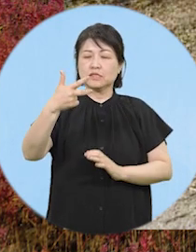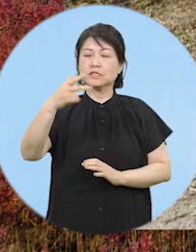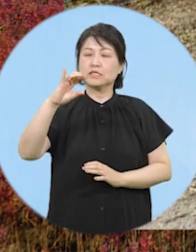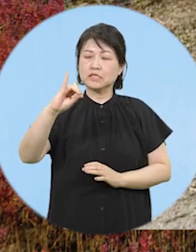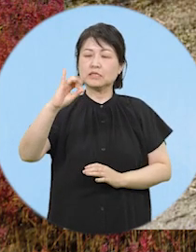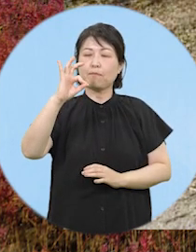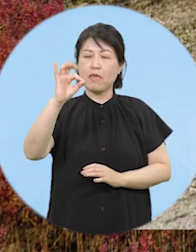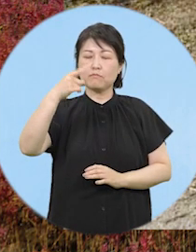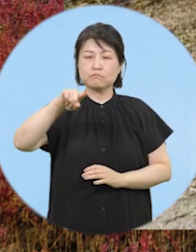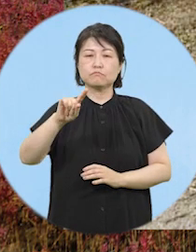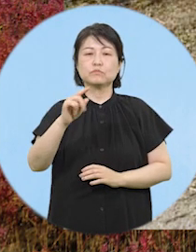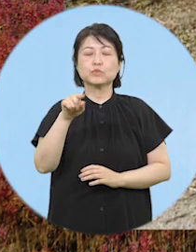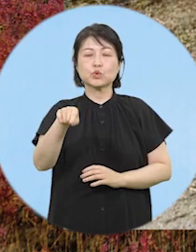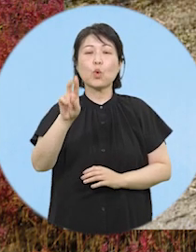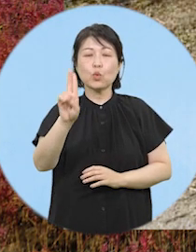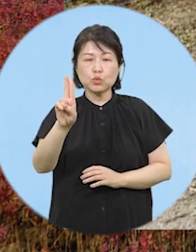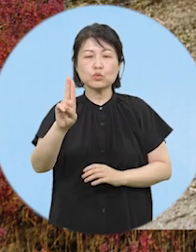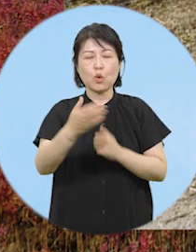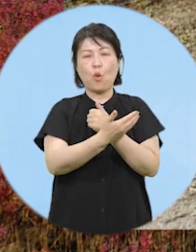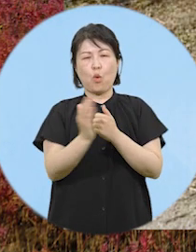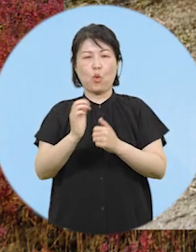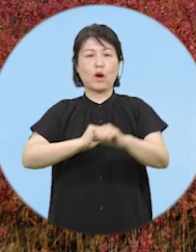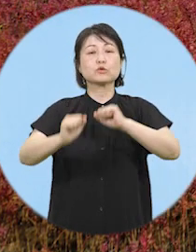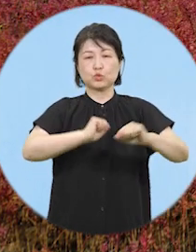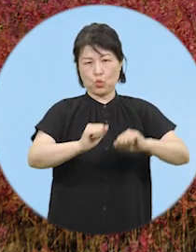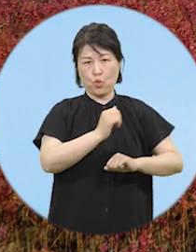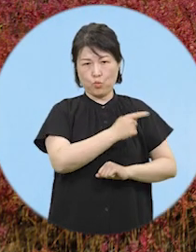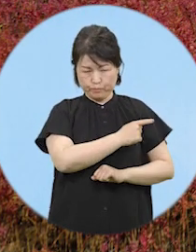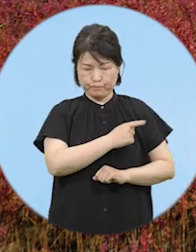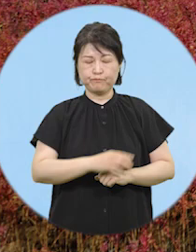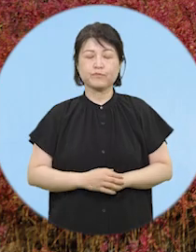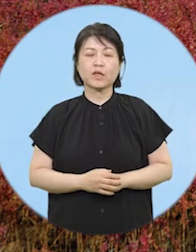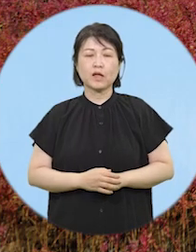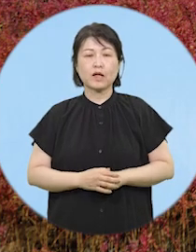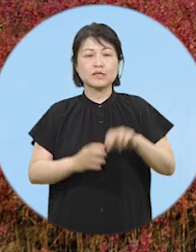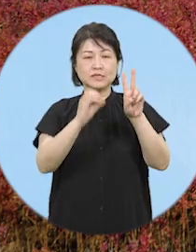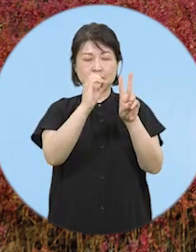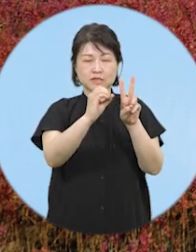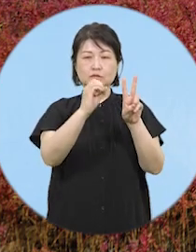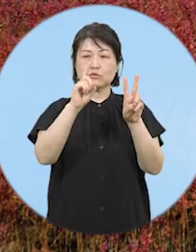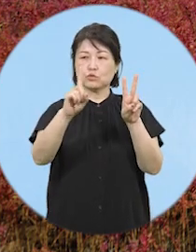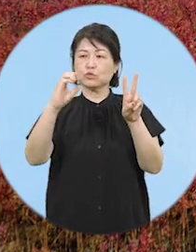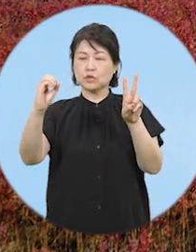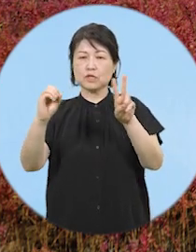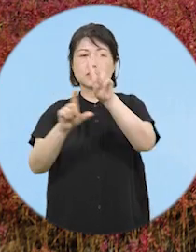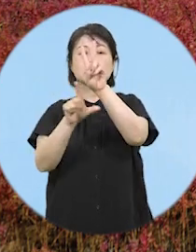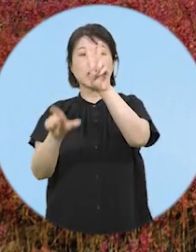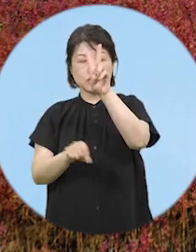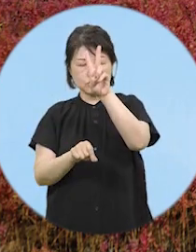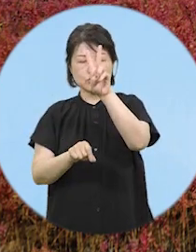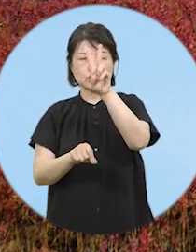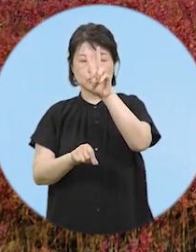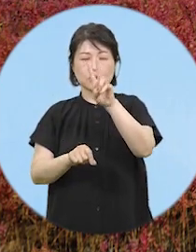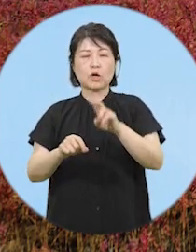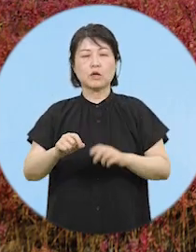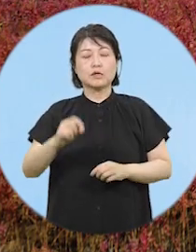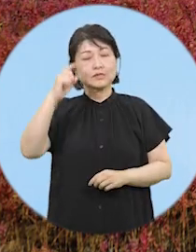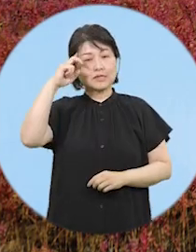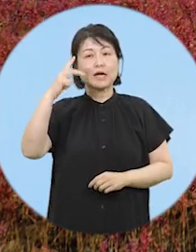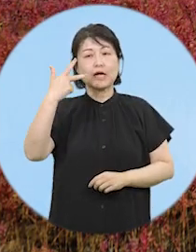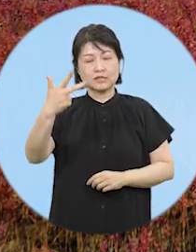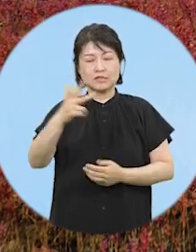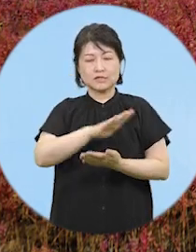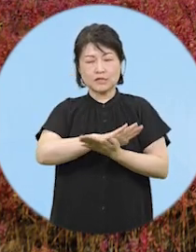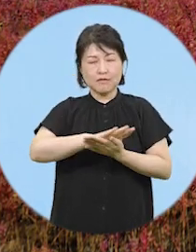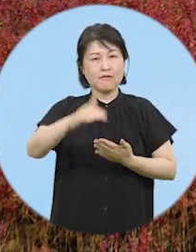保全のための海岸清掃活動に取り組んでいます。2010年2月会の活動が第13回佐賀